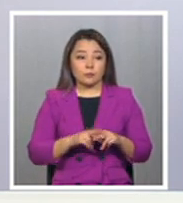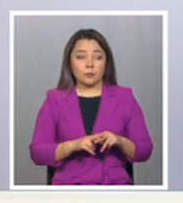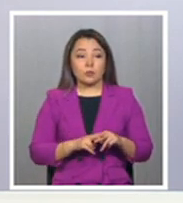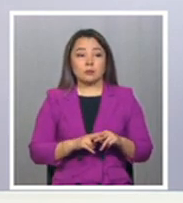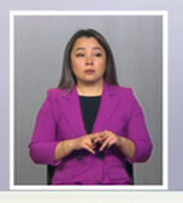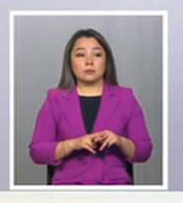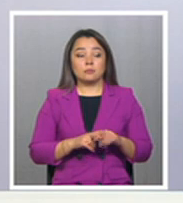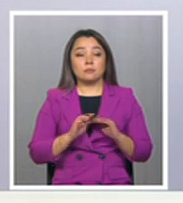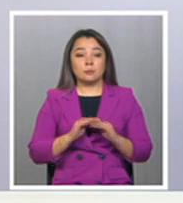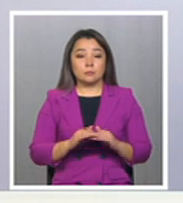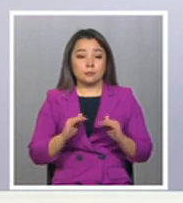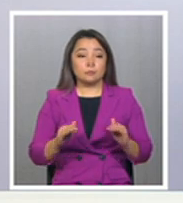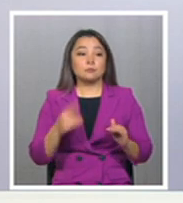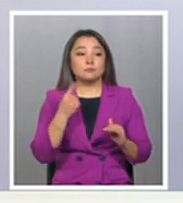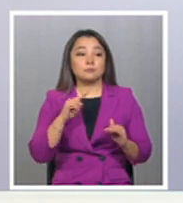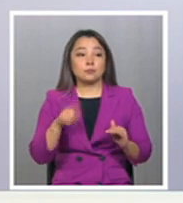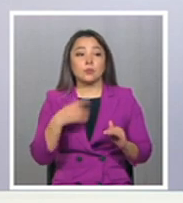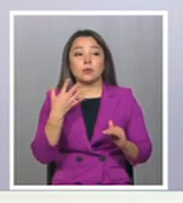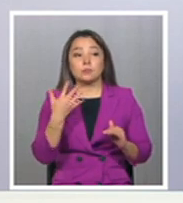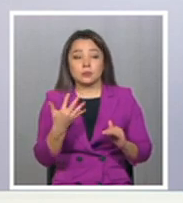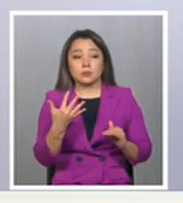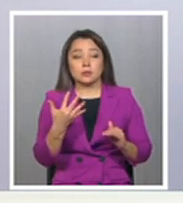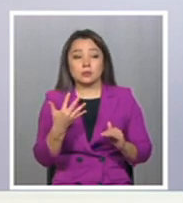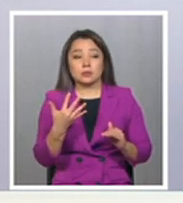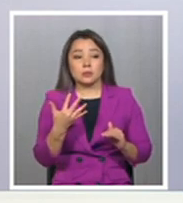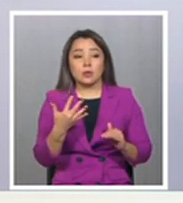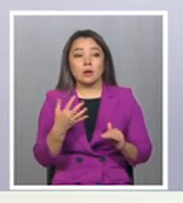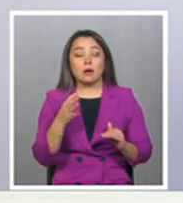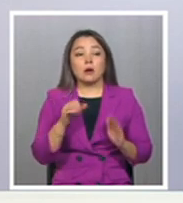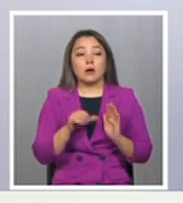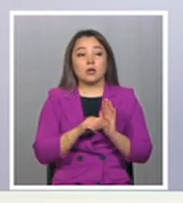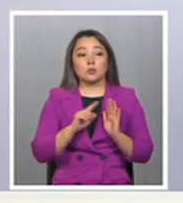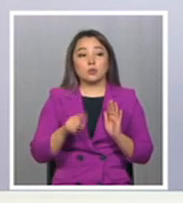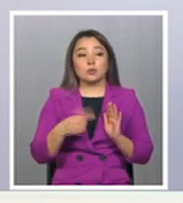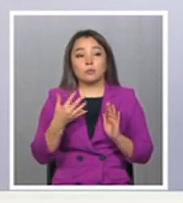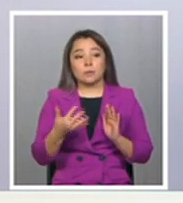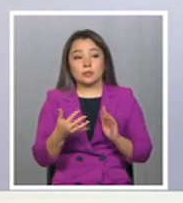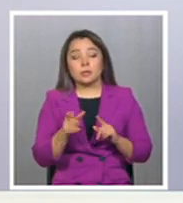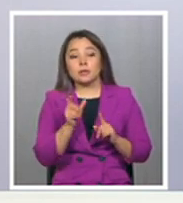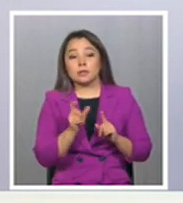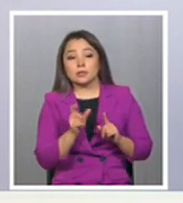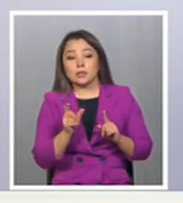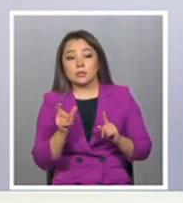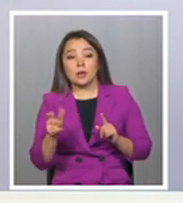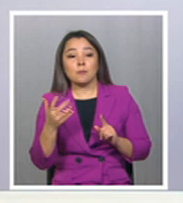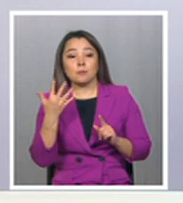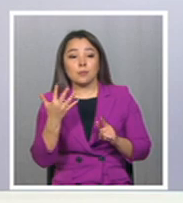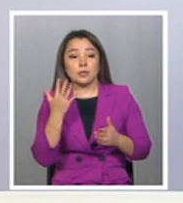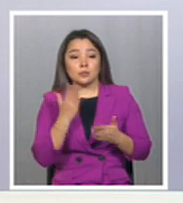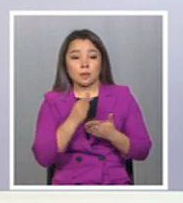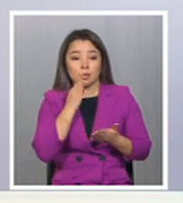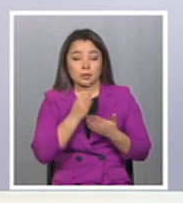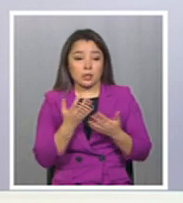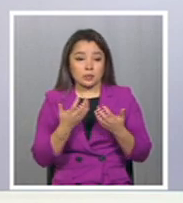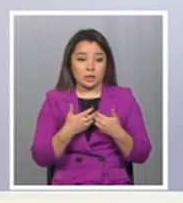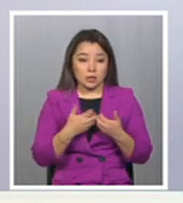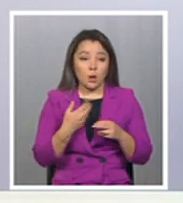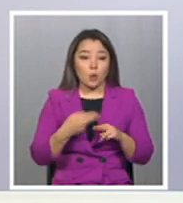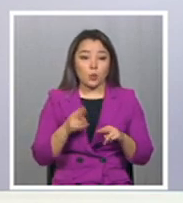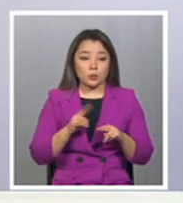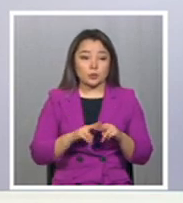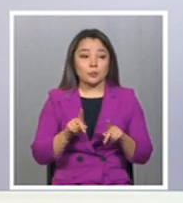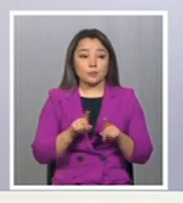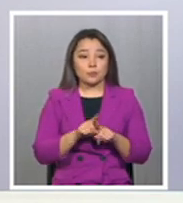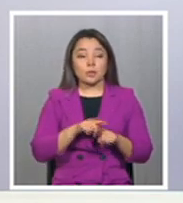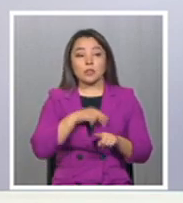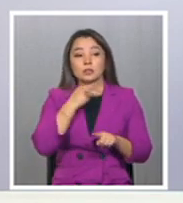балалар, 1.5-тен 6.5-ке дейін 5 бүтін бар екен. Енді бұл жерде балалар,